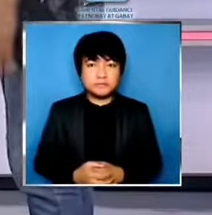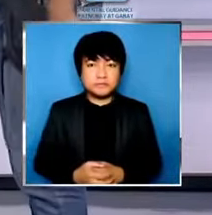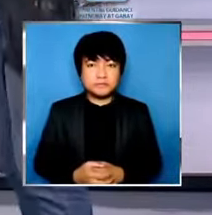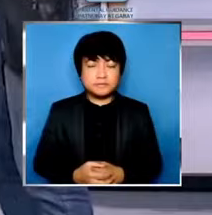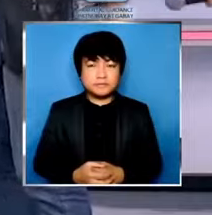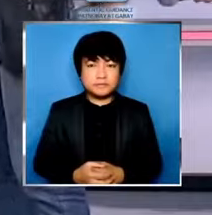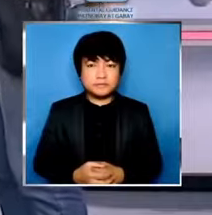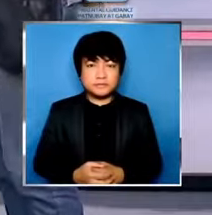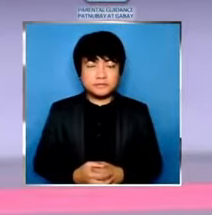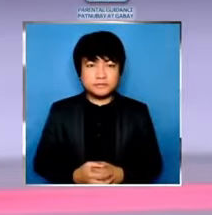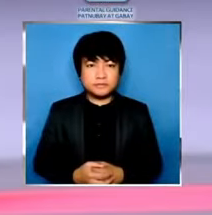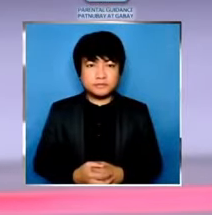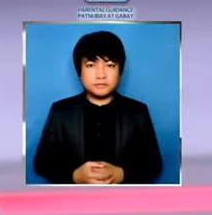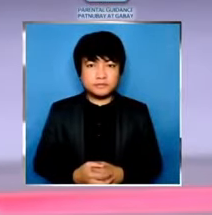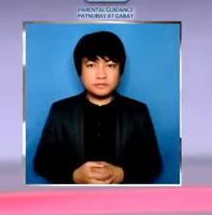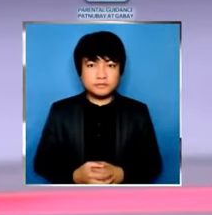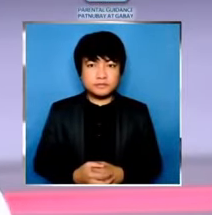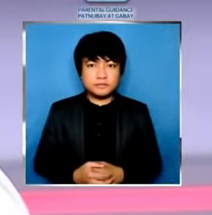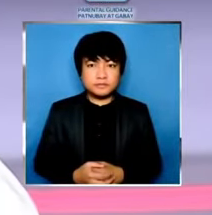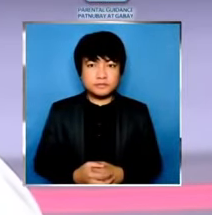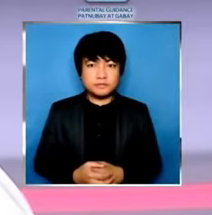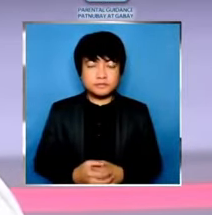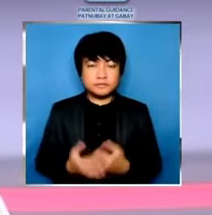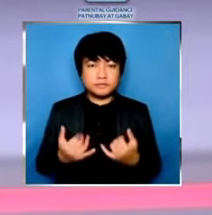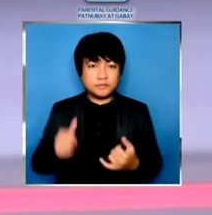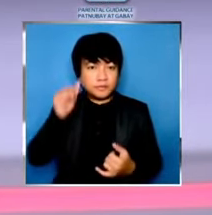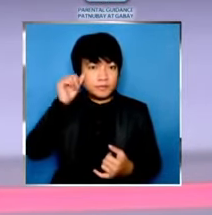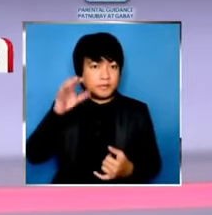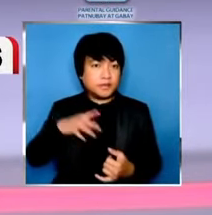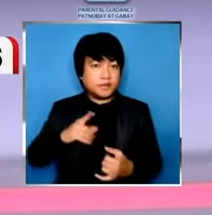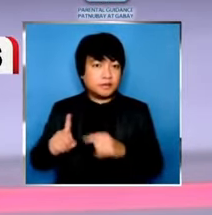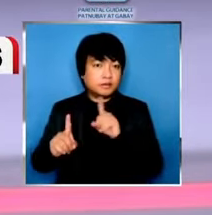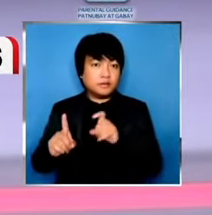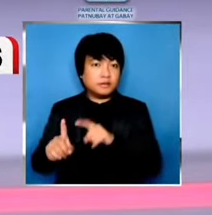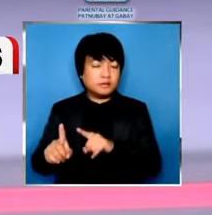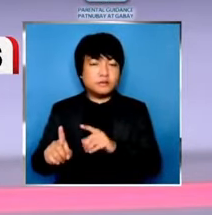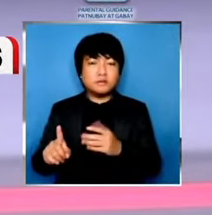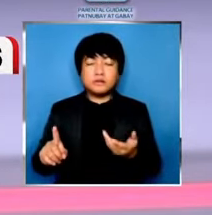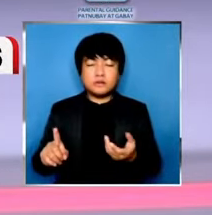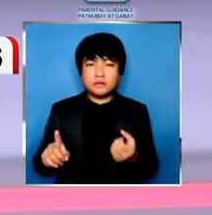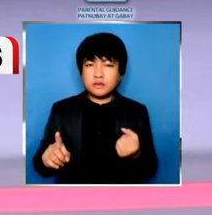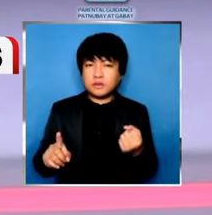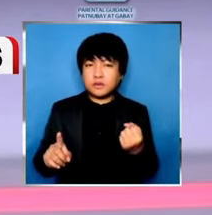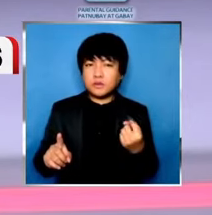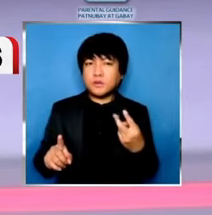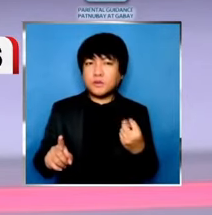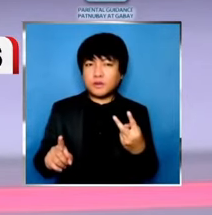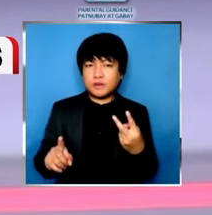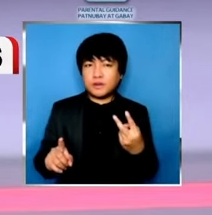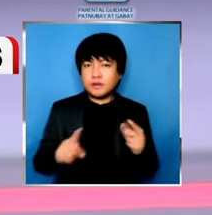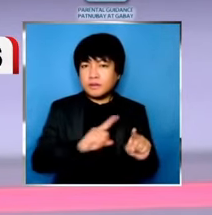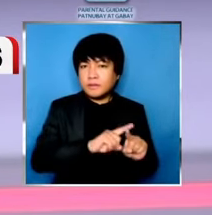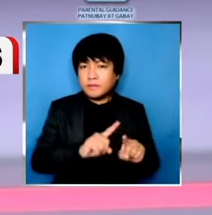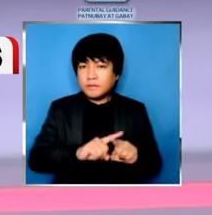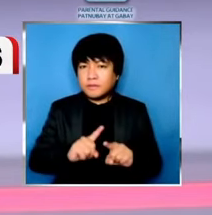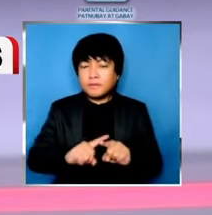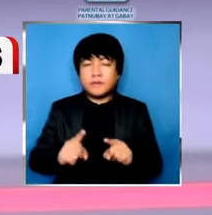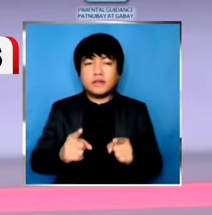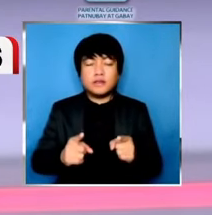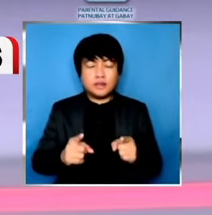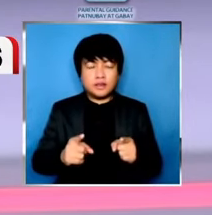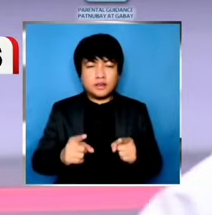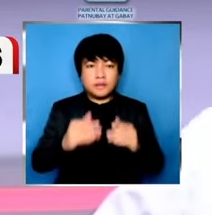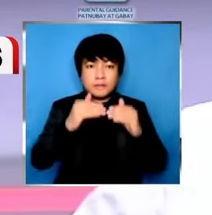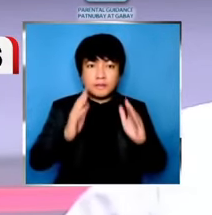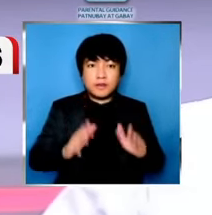Okay, Nicole. Uh-huh. Ang tanong, sa 12 halamang nabanggit sa bahay kubo na may buto ang bunga, ilan ang